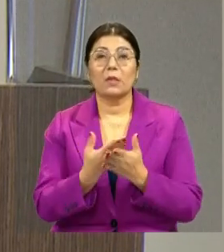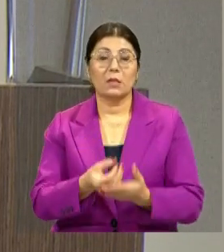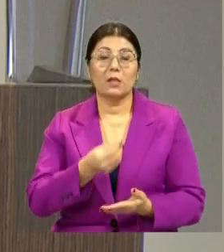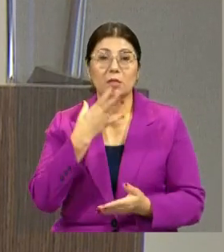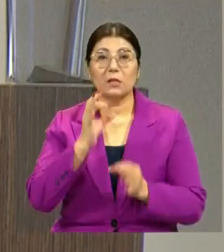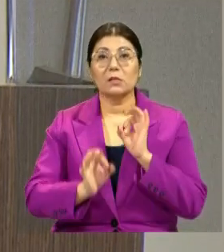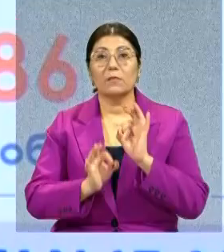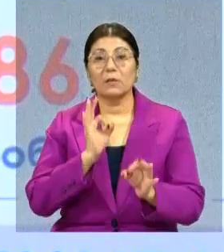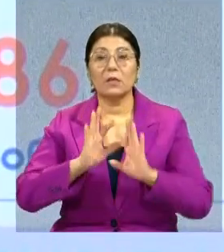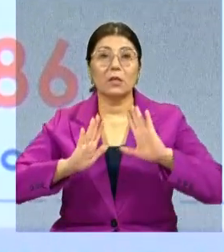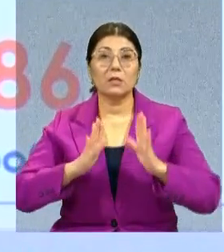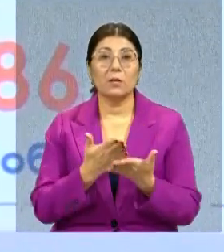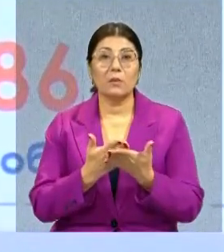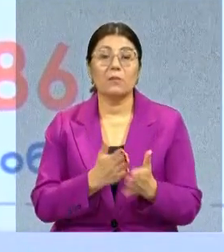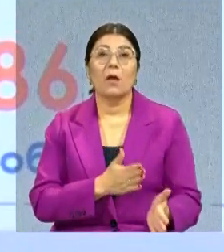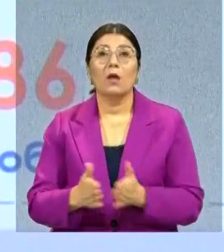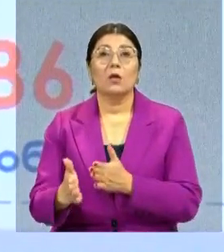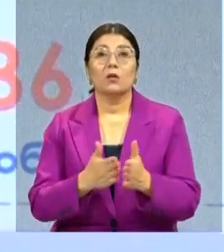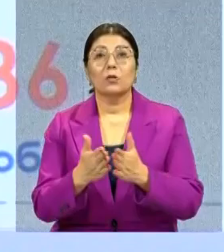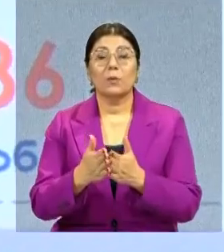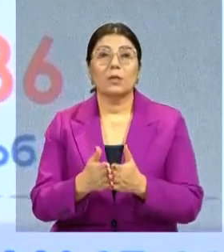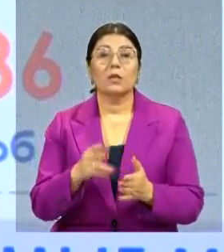және қанағаттанарлық жағдайдағы жолдардың үлесі